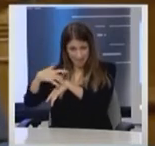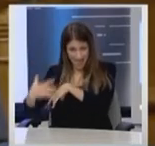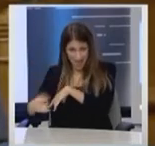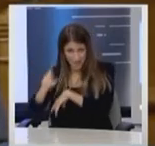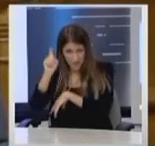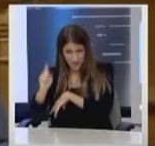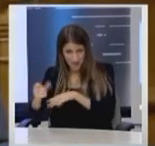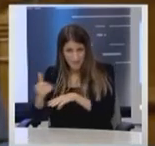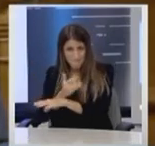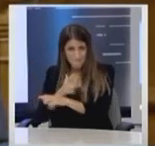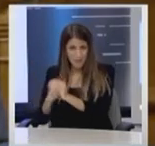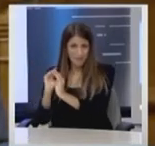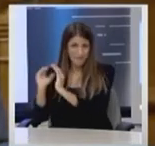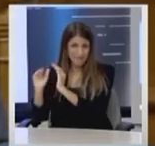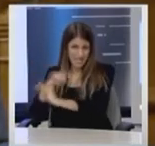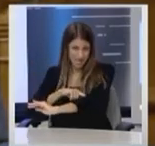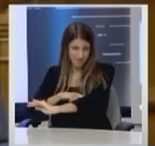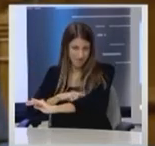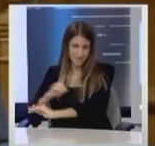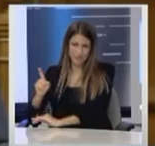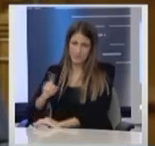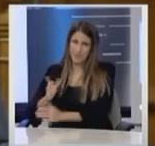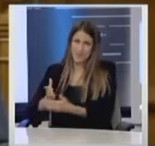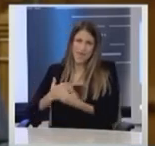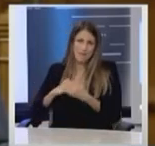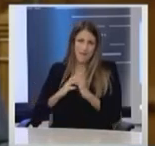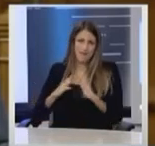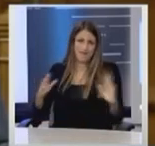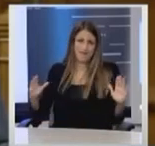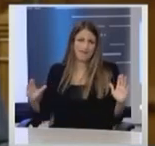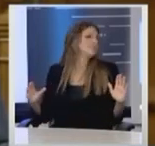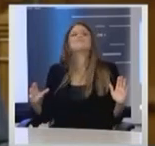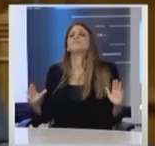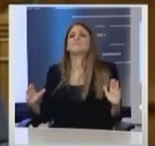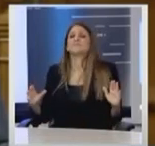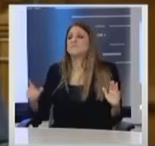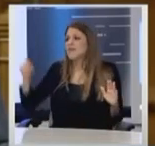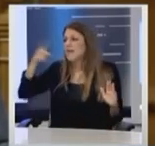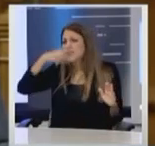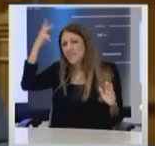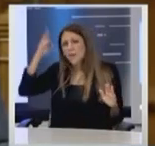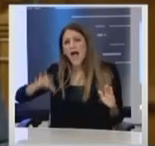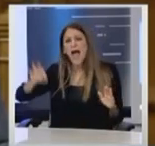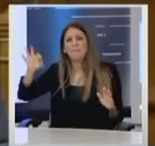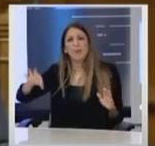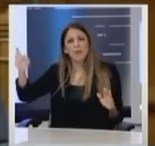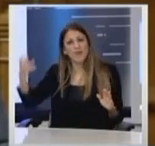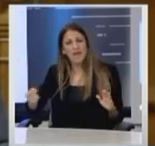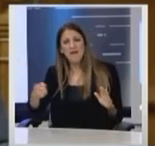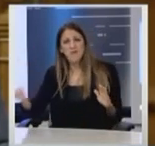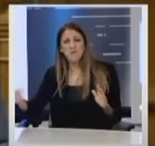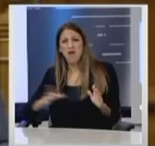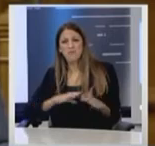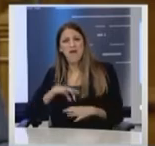ιατρικής και ψυχιατρικής περίθαλψης, διότι επιλέγει αυτό το δικαίωμα της επιλογής. Είναι